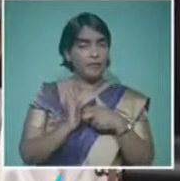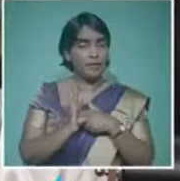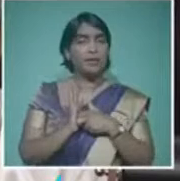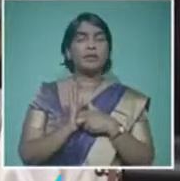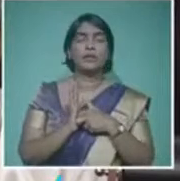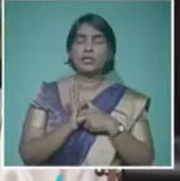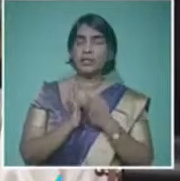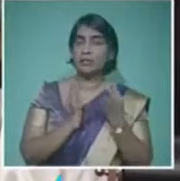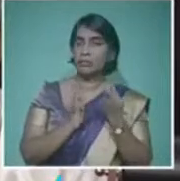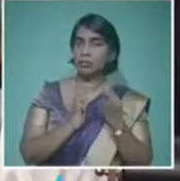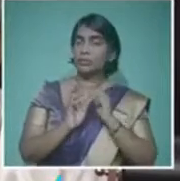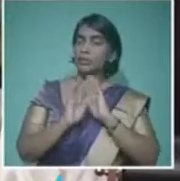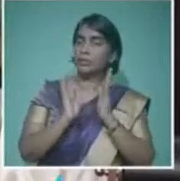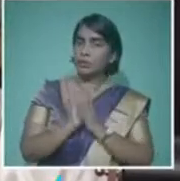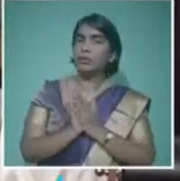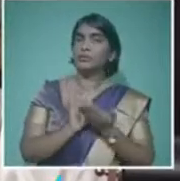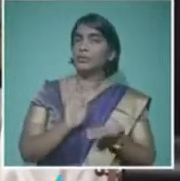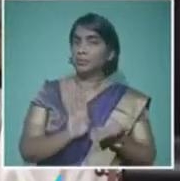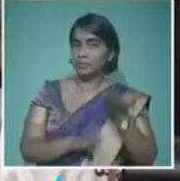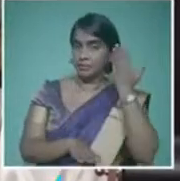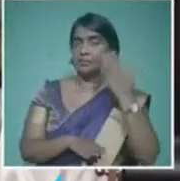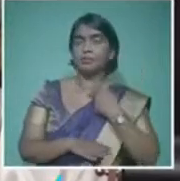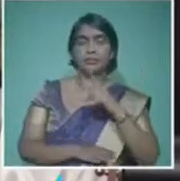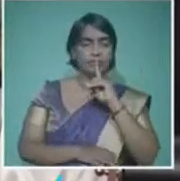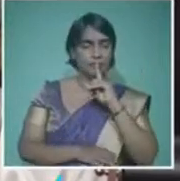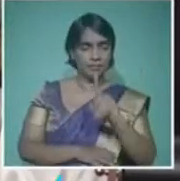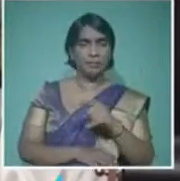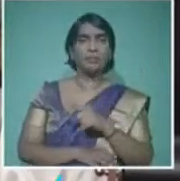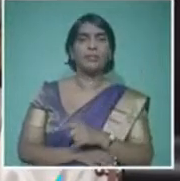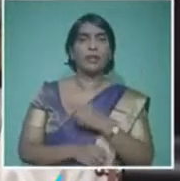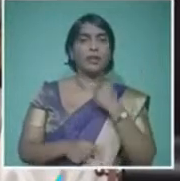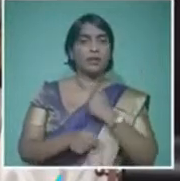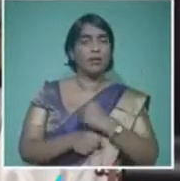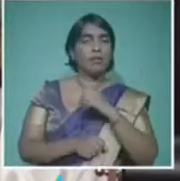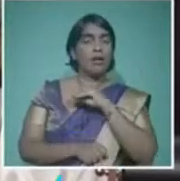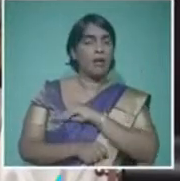හා අනෙකුත් ගාස්තු ඉහළ නැගීමට යෝජනා කරනවා. රාජ්‍ය ආයතන අය කරන